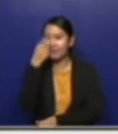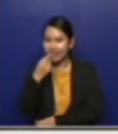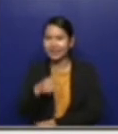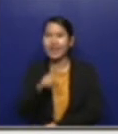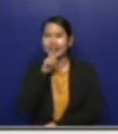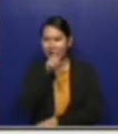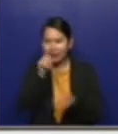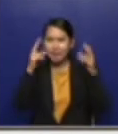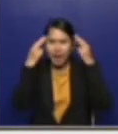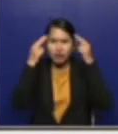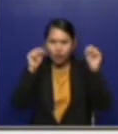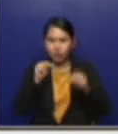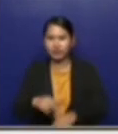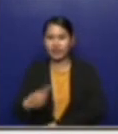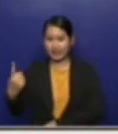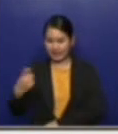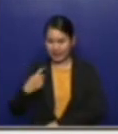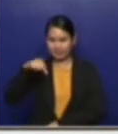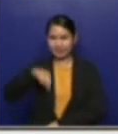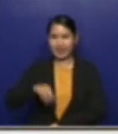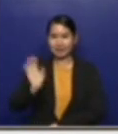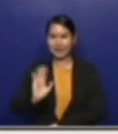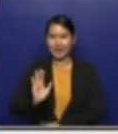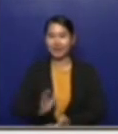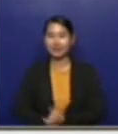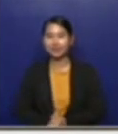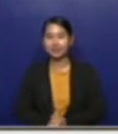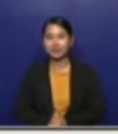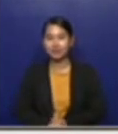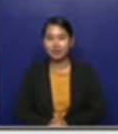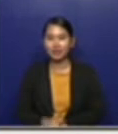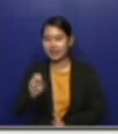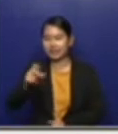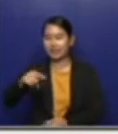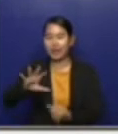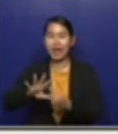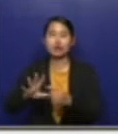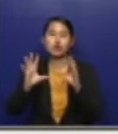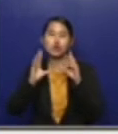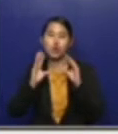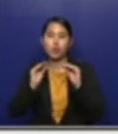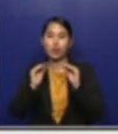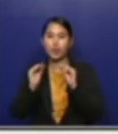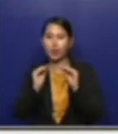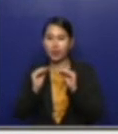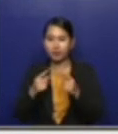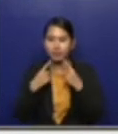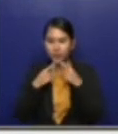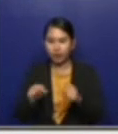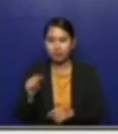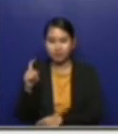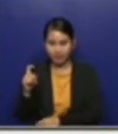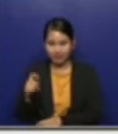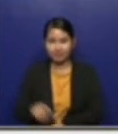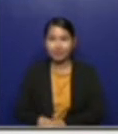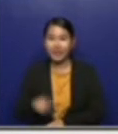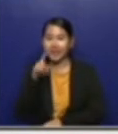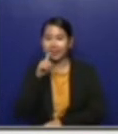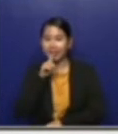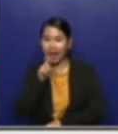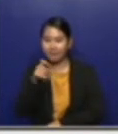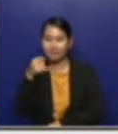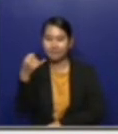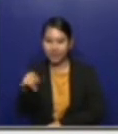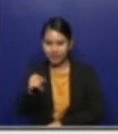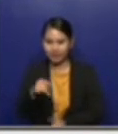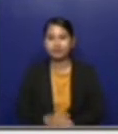ายกเท่านั้นอย่ามาถามสภาสามสภาก็แบ๊ะๆตอบไม่ได้หรอกนี่กำลังจะถามผิดที่แล้วถามคน